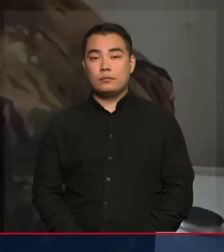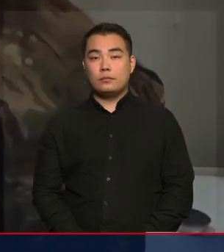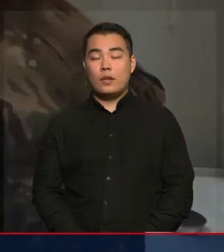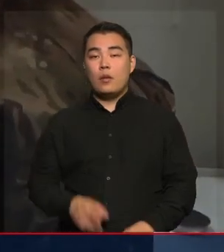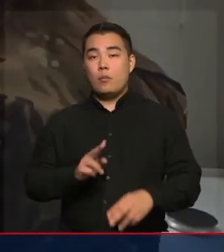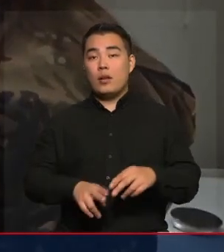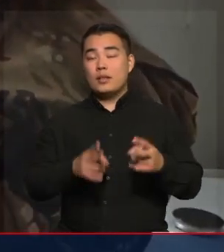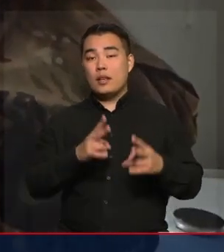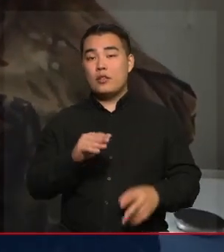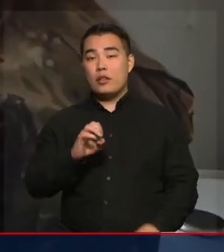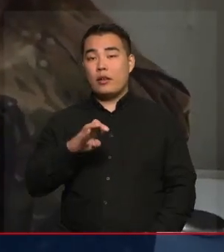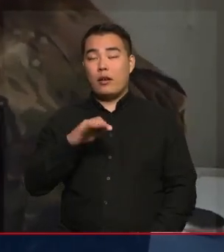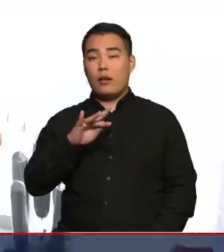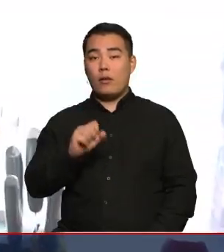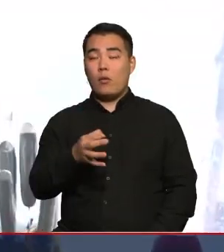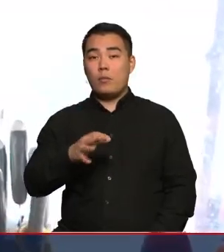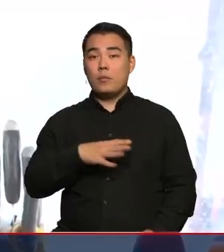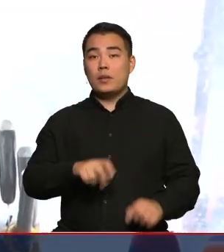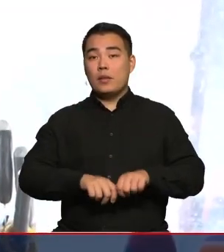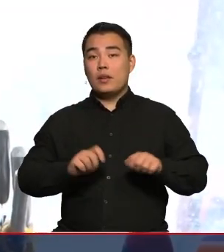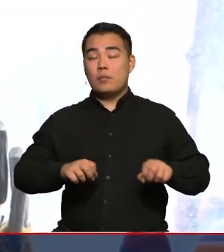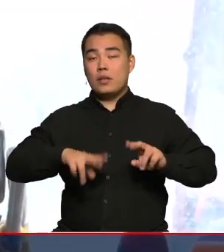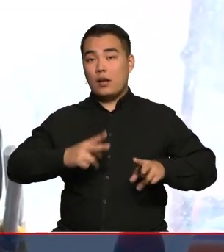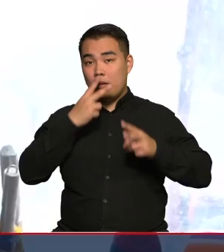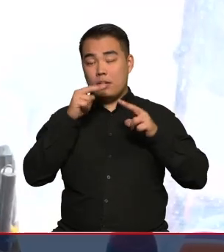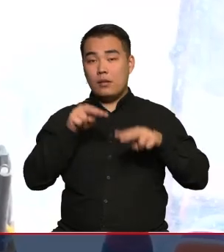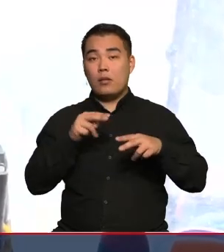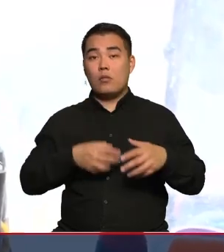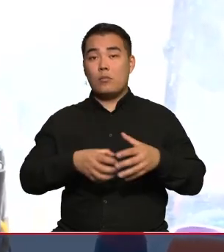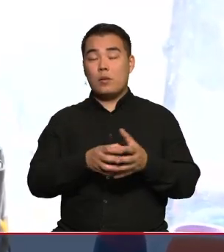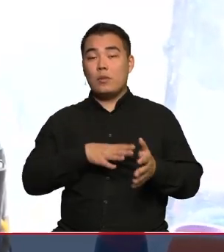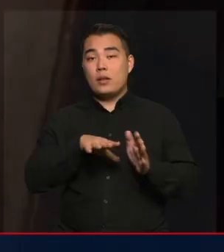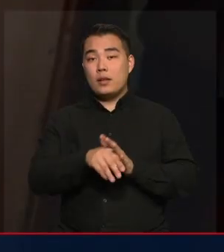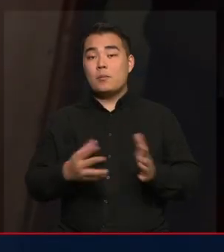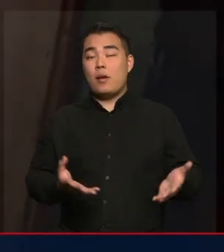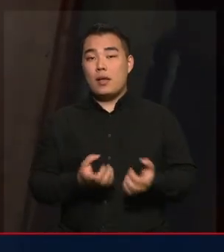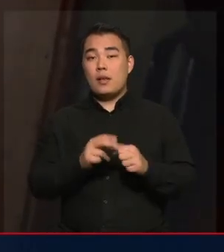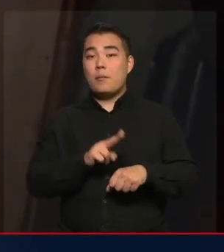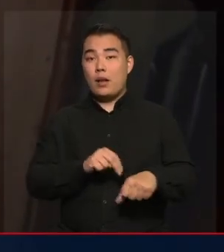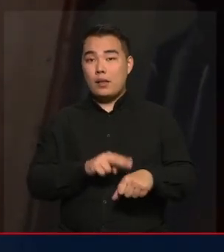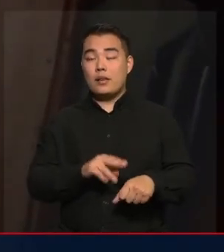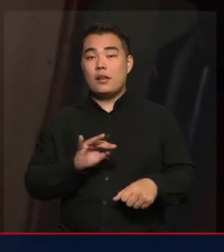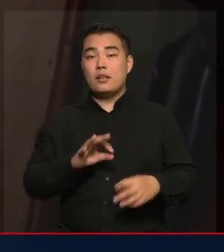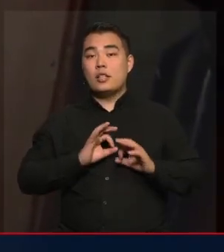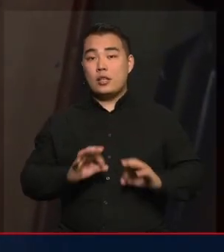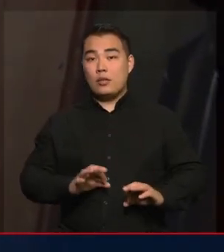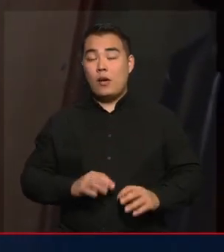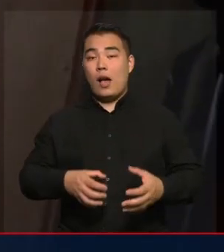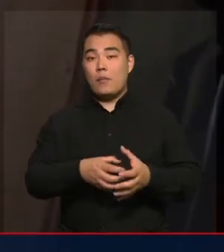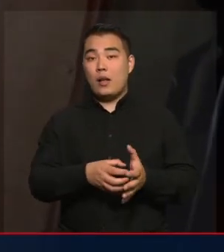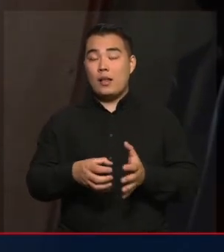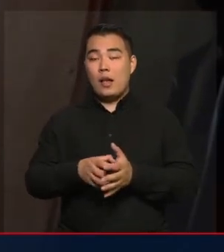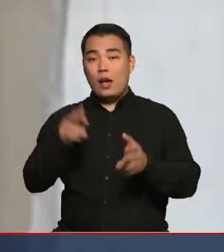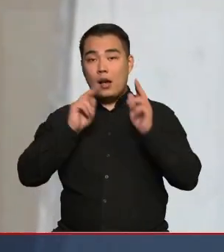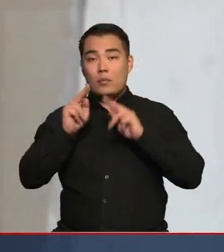После трагедии в Житигоре в области сформированы специальные мониторинговые группы. Туда вошли спасатели, полицейские, чиновники от отделов